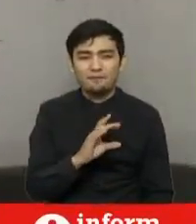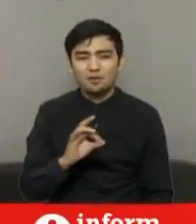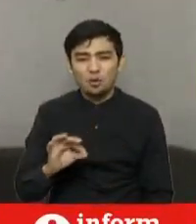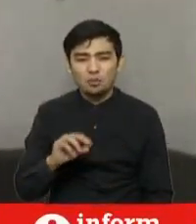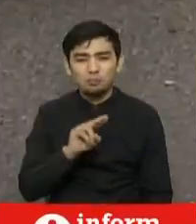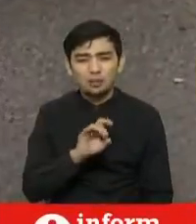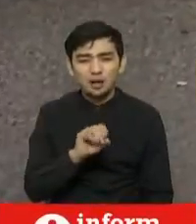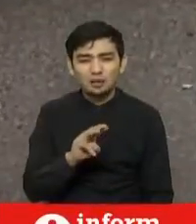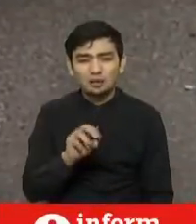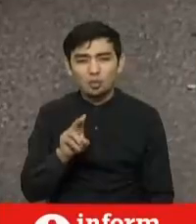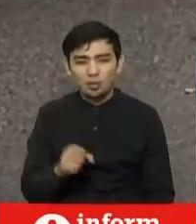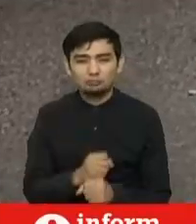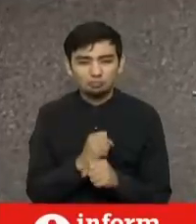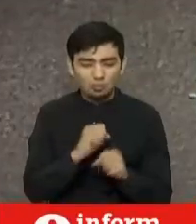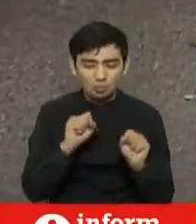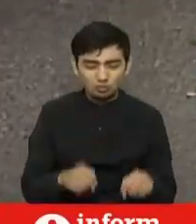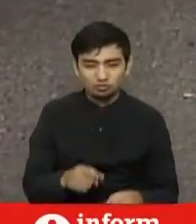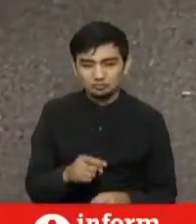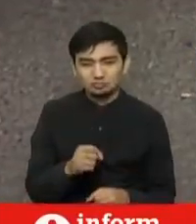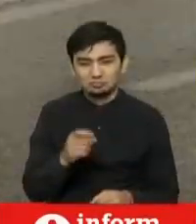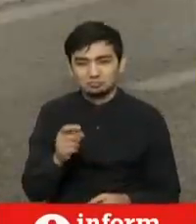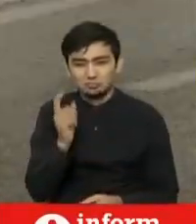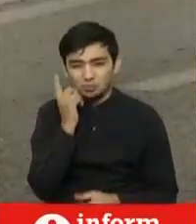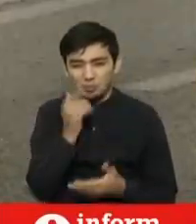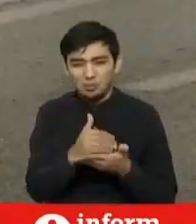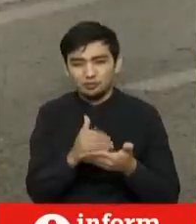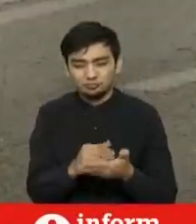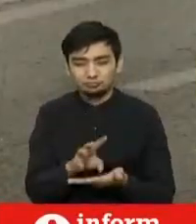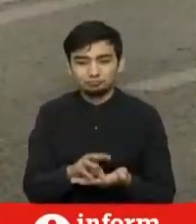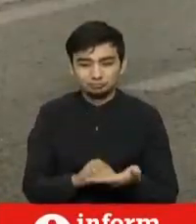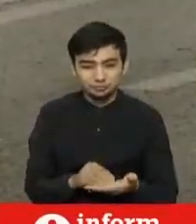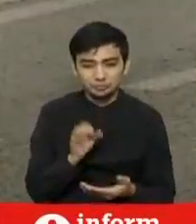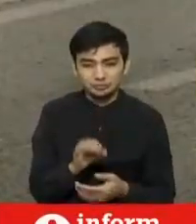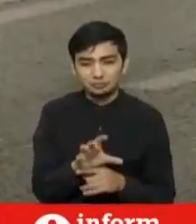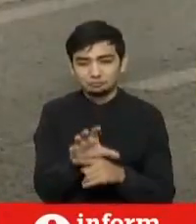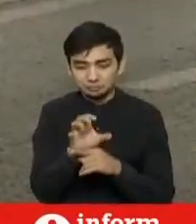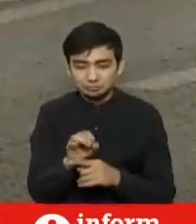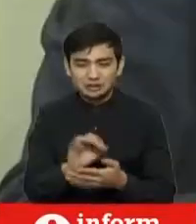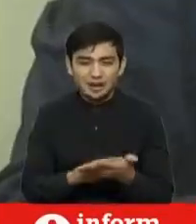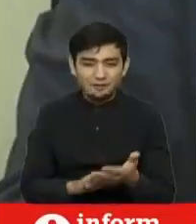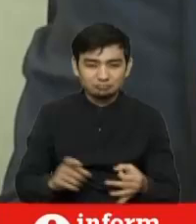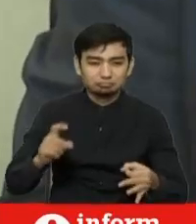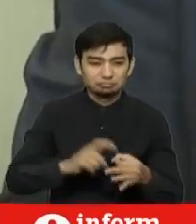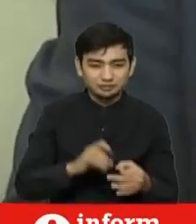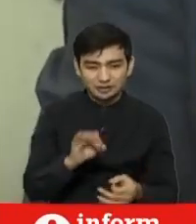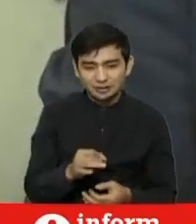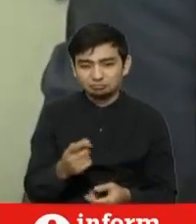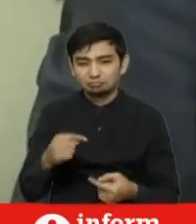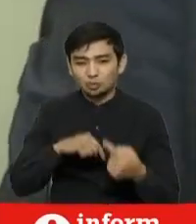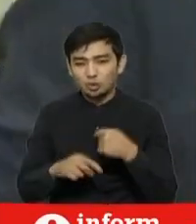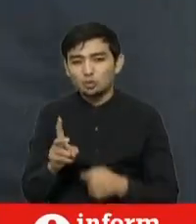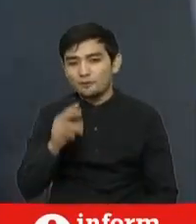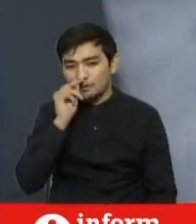вызывая полицию и страховых комиссаров. Достаточно скачать приложение на телефон и оформить заявку, при этом выявив между собой